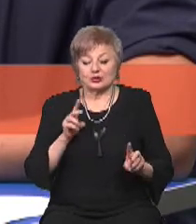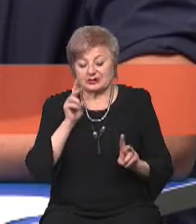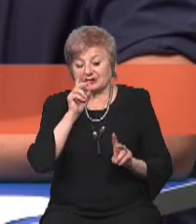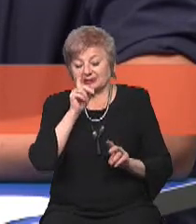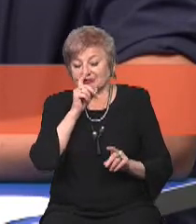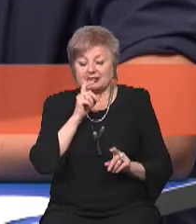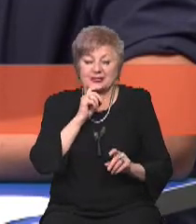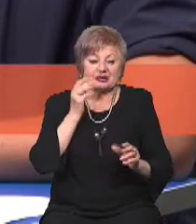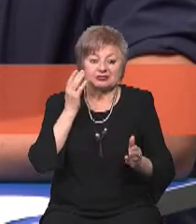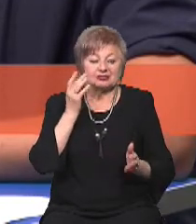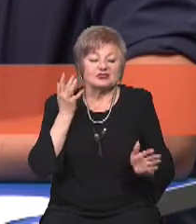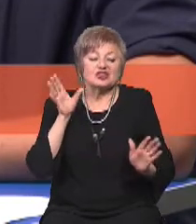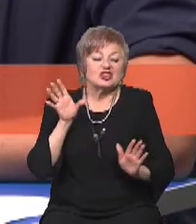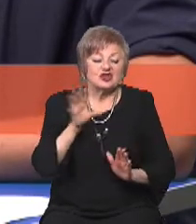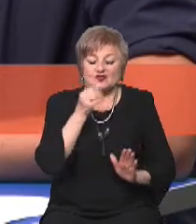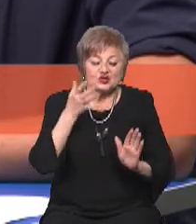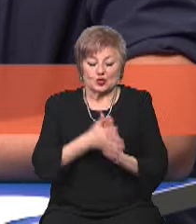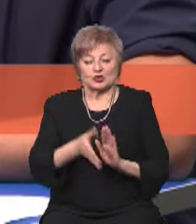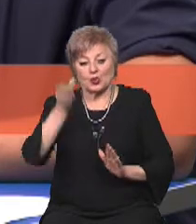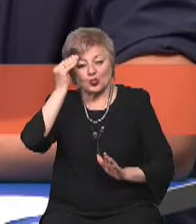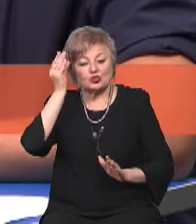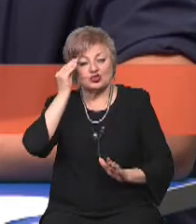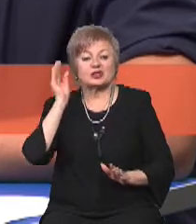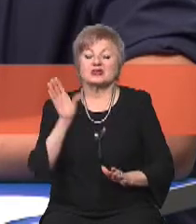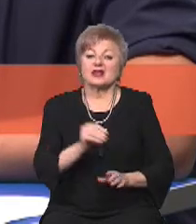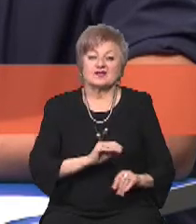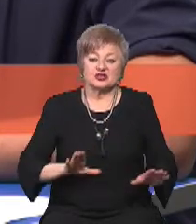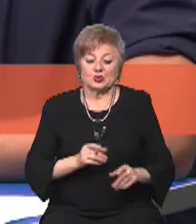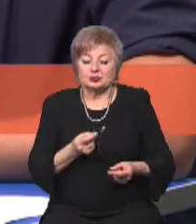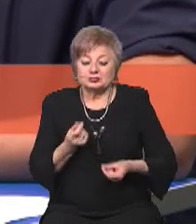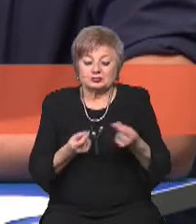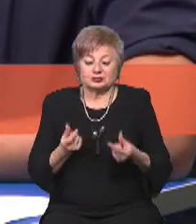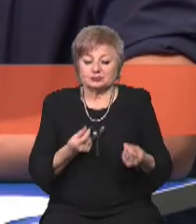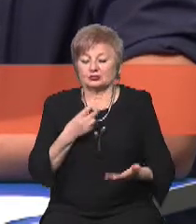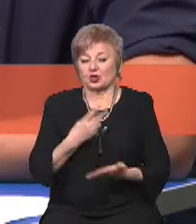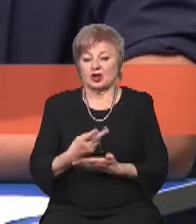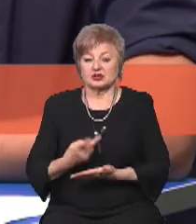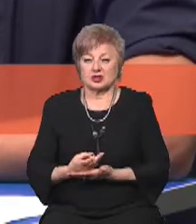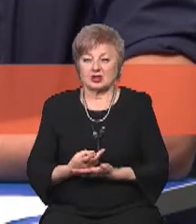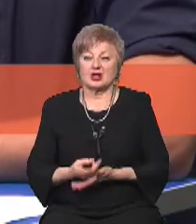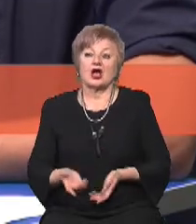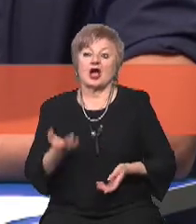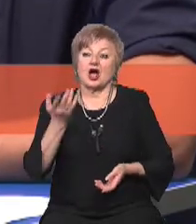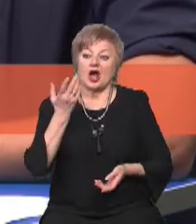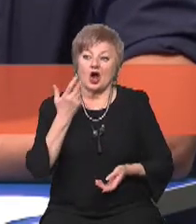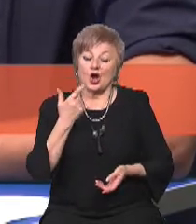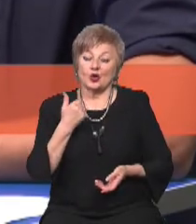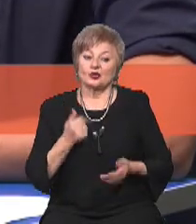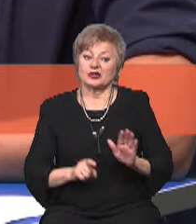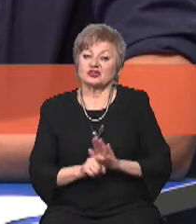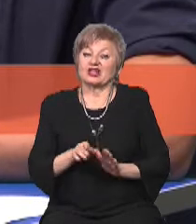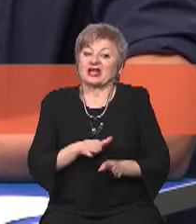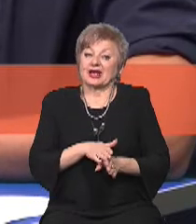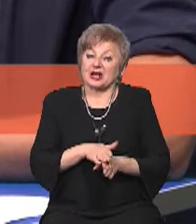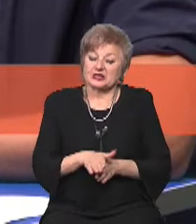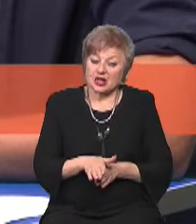тому що не все врахував, не всі тонкощі показав. А коли йде реалізація, виходить,